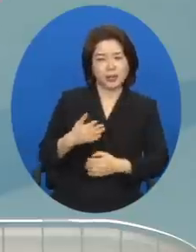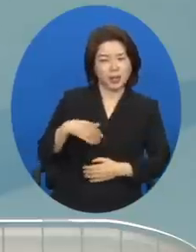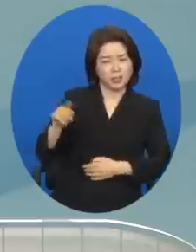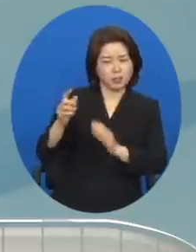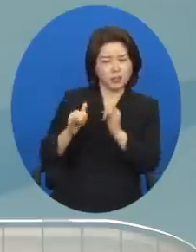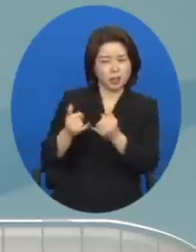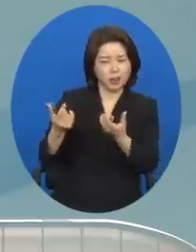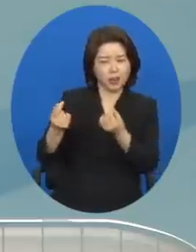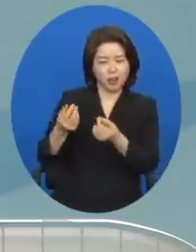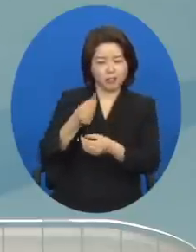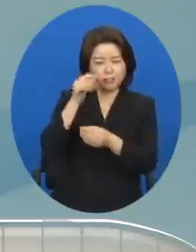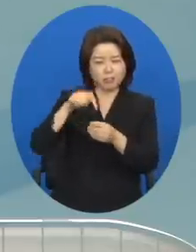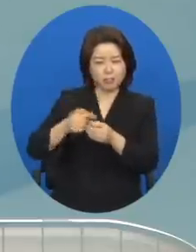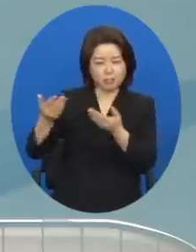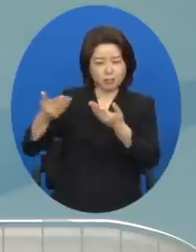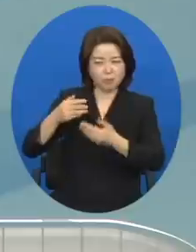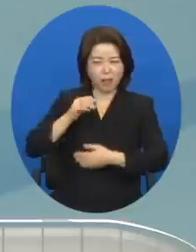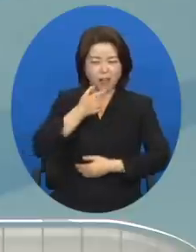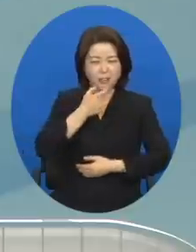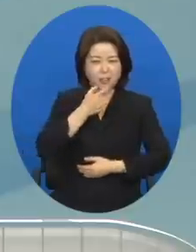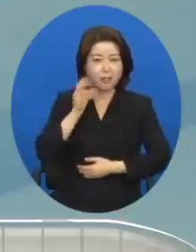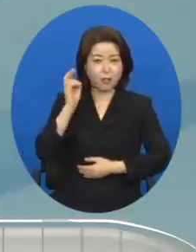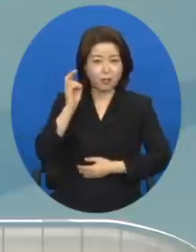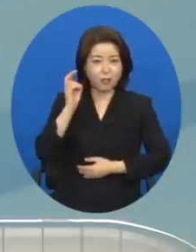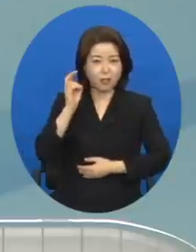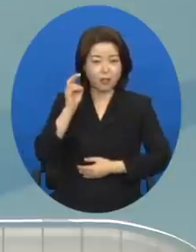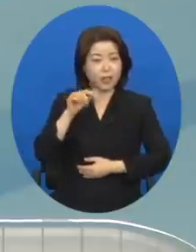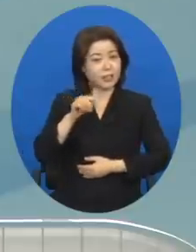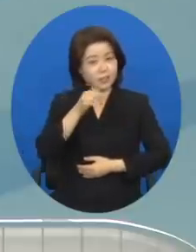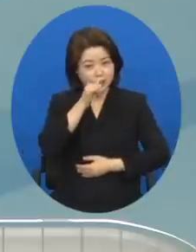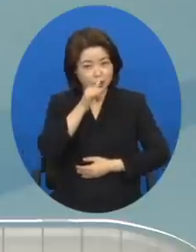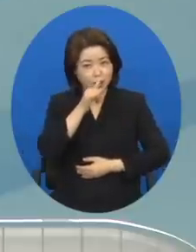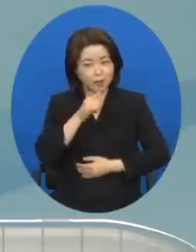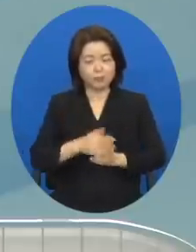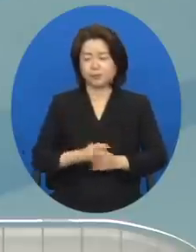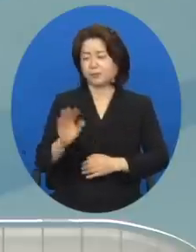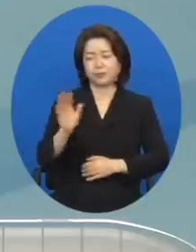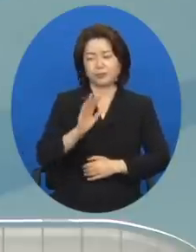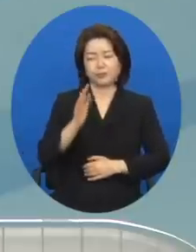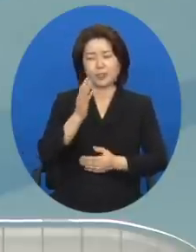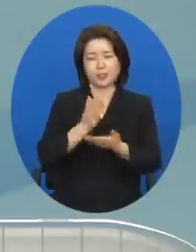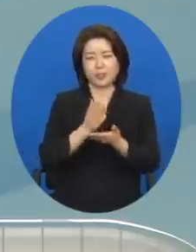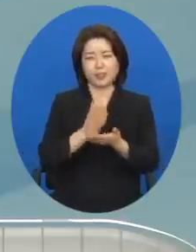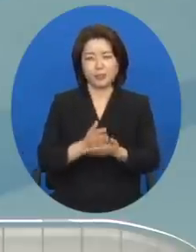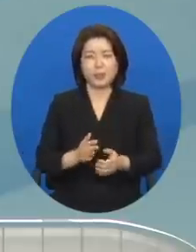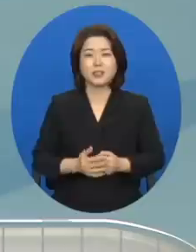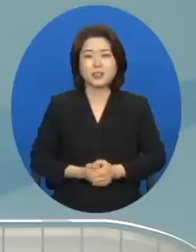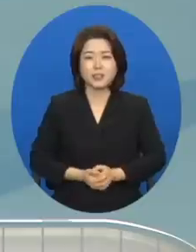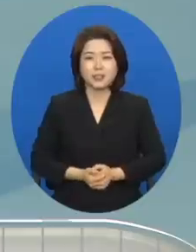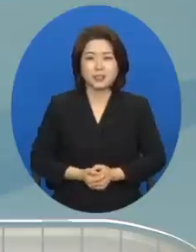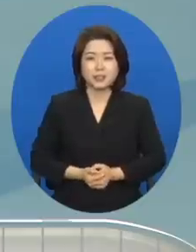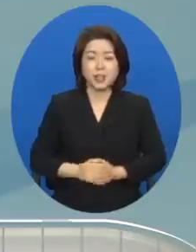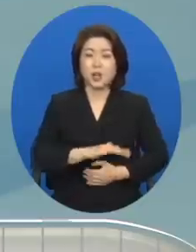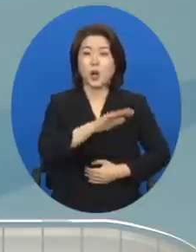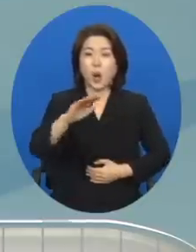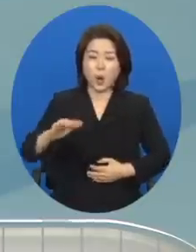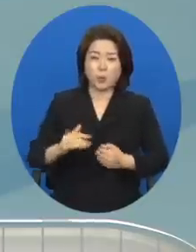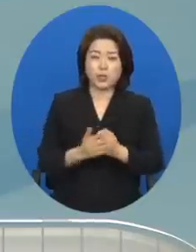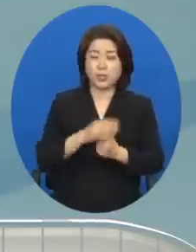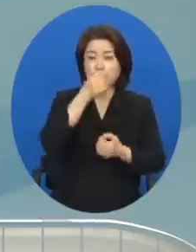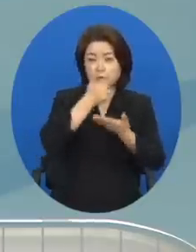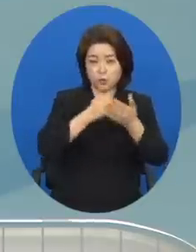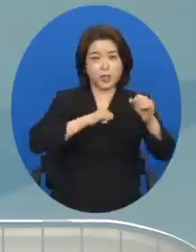같이 성찬 받기 싫어. 여러분 정말 그렇게 하면 안 되죠. 우리는 죄